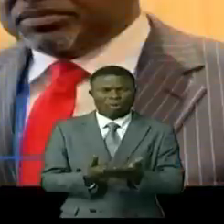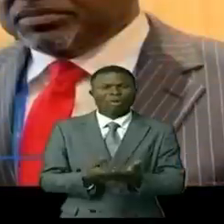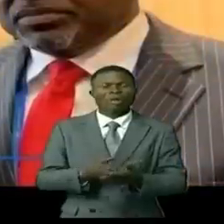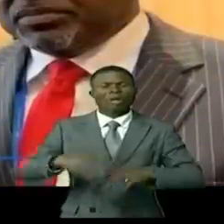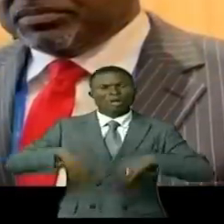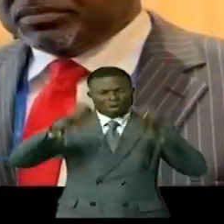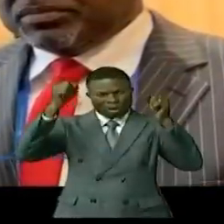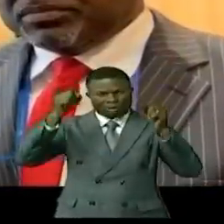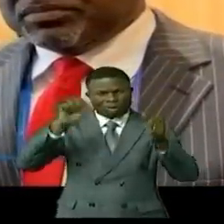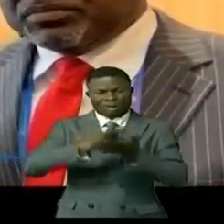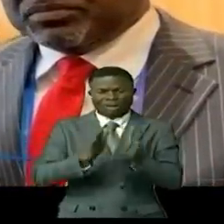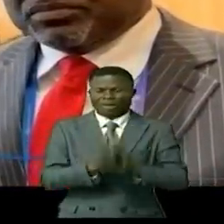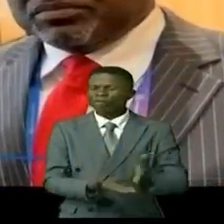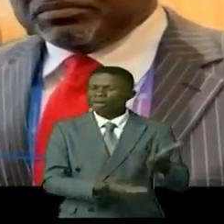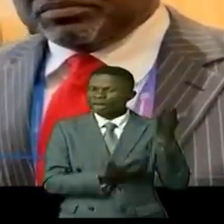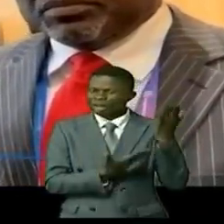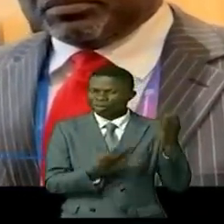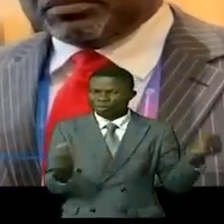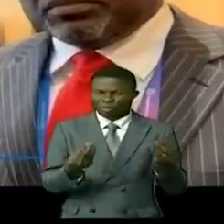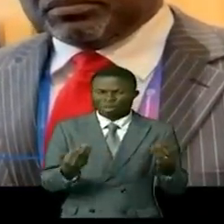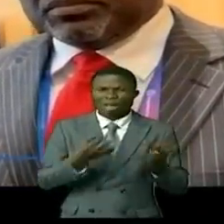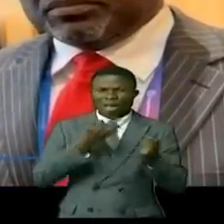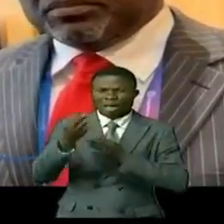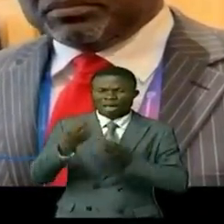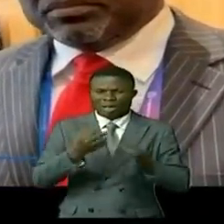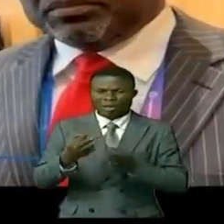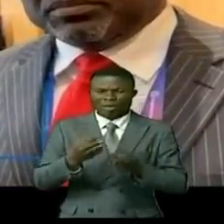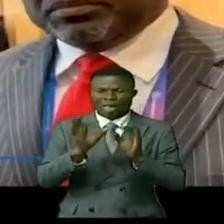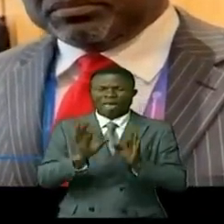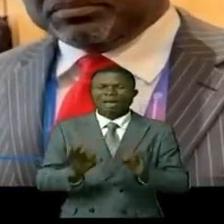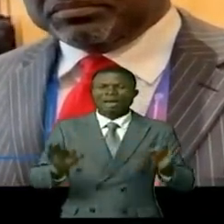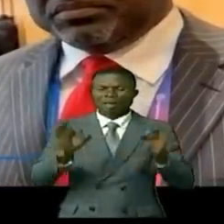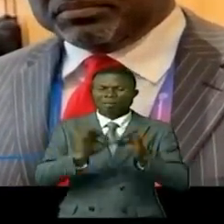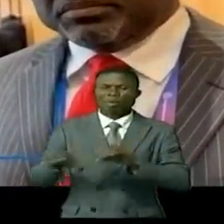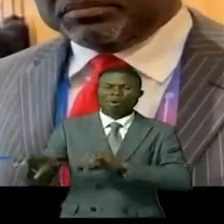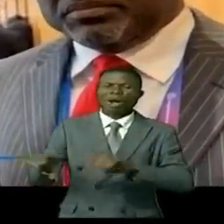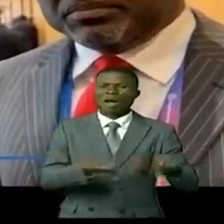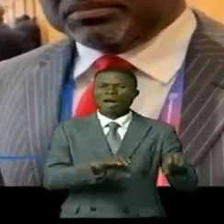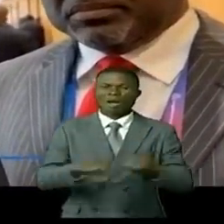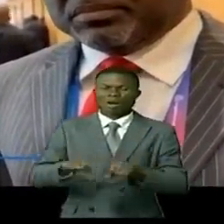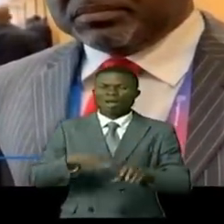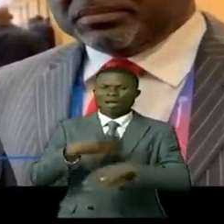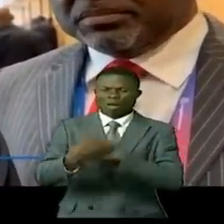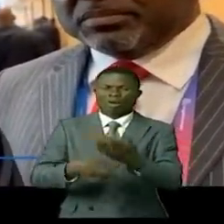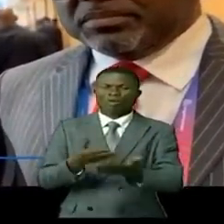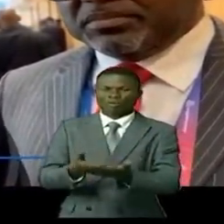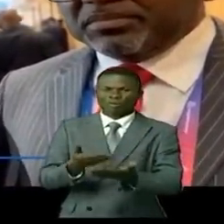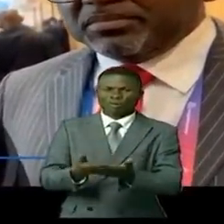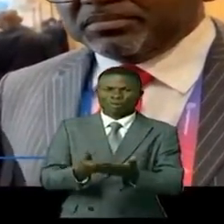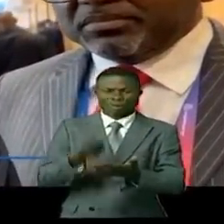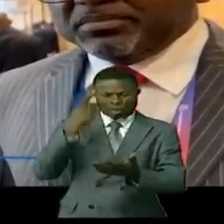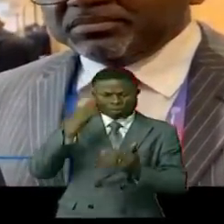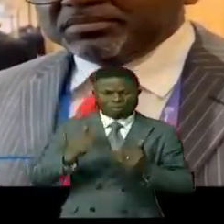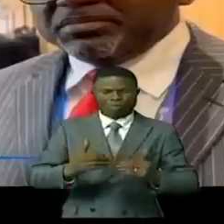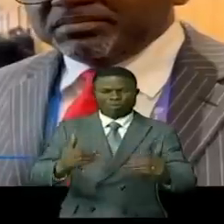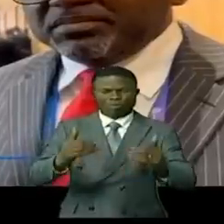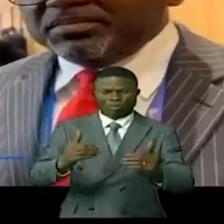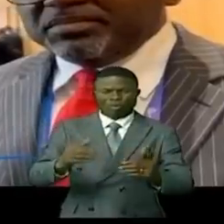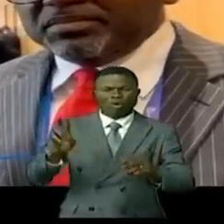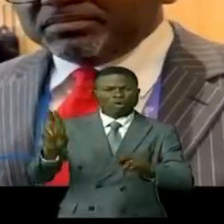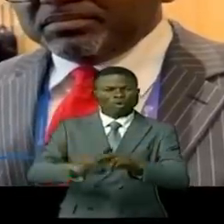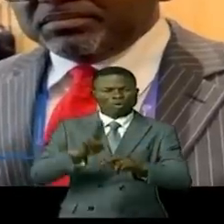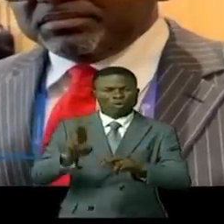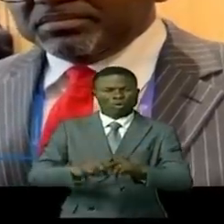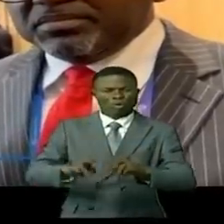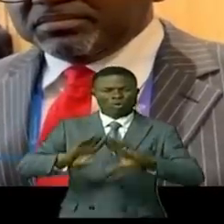sera extrêmement importante pour définir le cours des actions à effectuer afin de continuer à mettre en œuvre pleinement